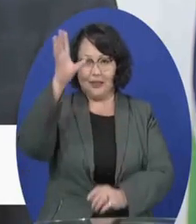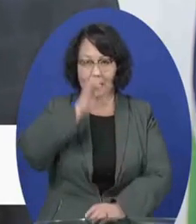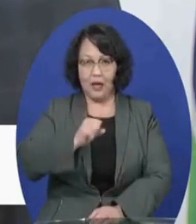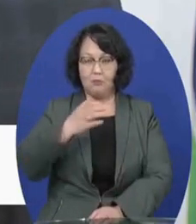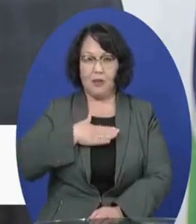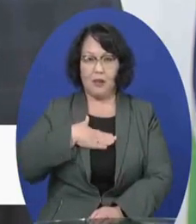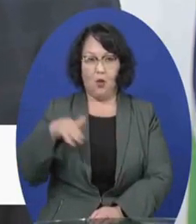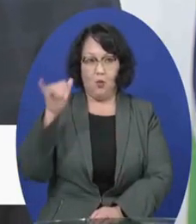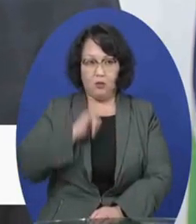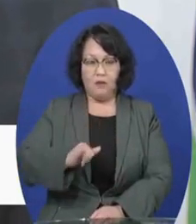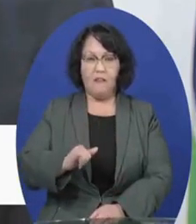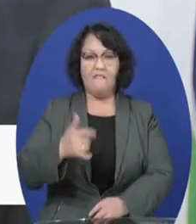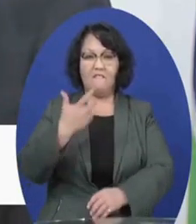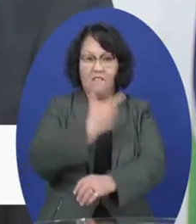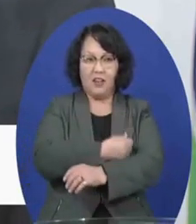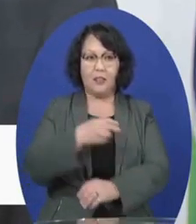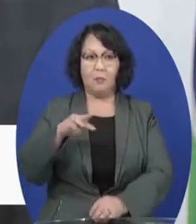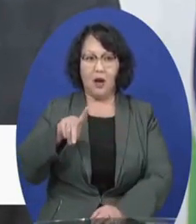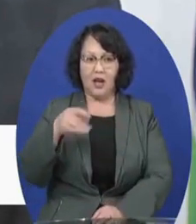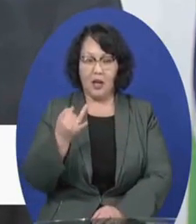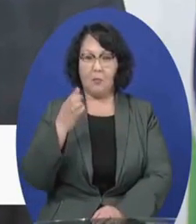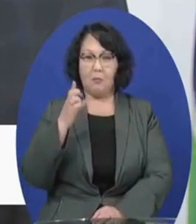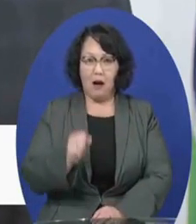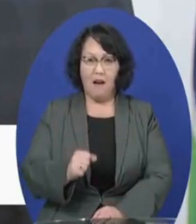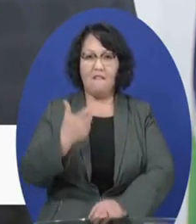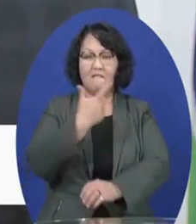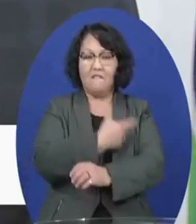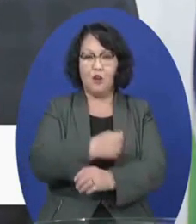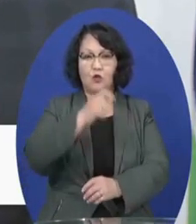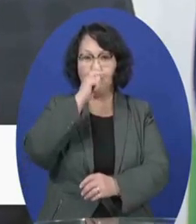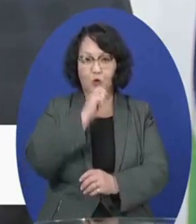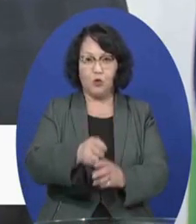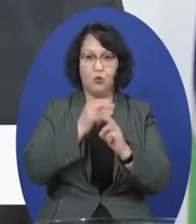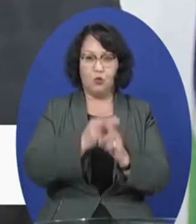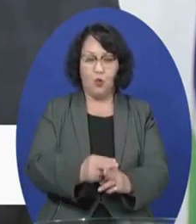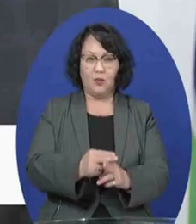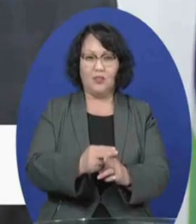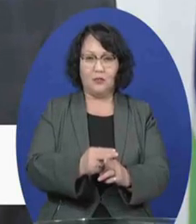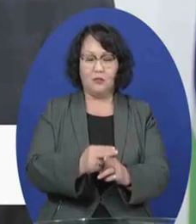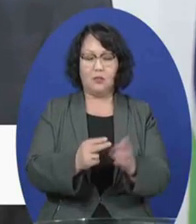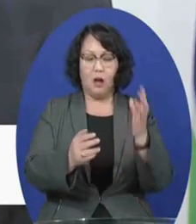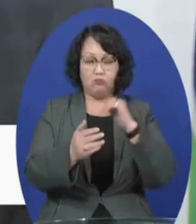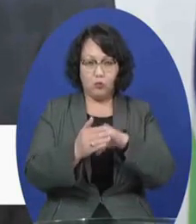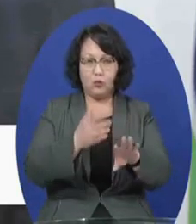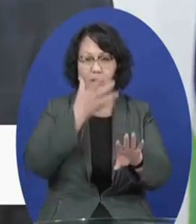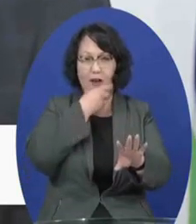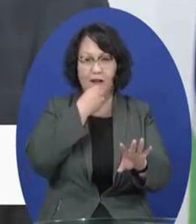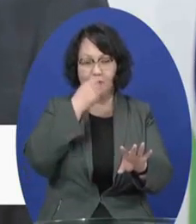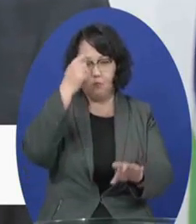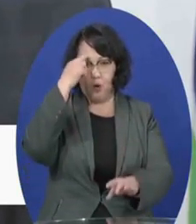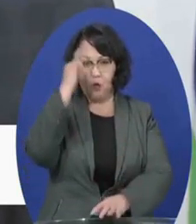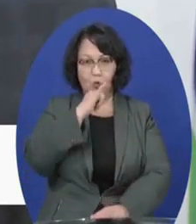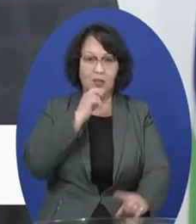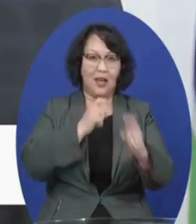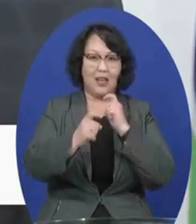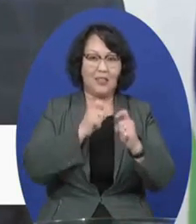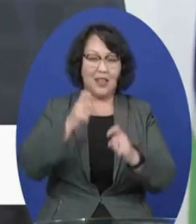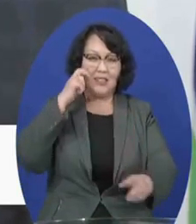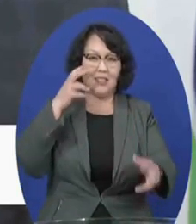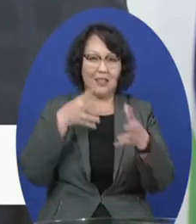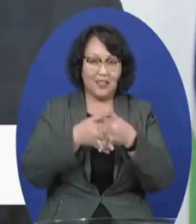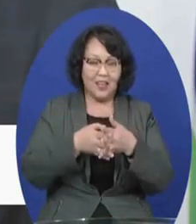Шакарын вакцин мари буюу вакцины буцалтгүй тусламжаар дамжуулан манай найрсаг түнш Монгол улстай